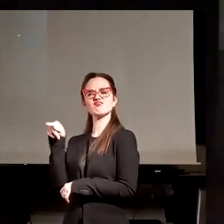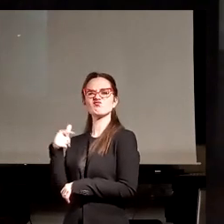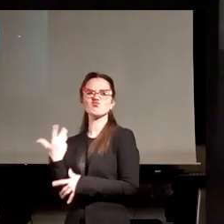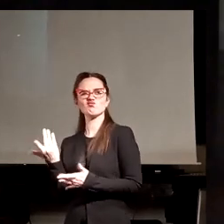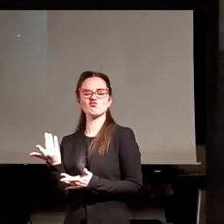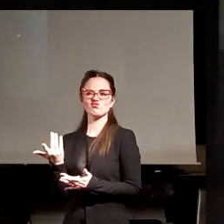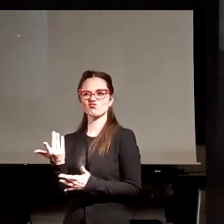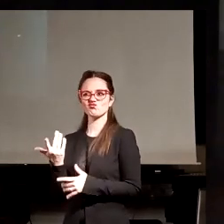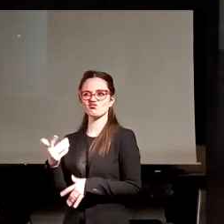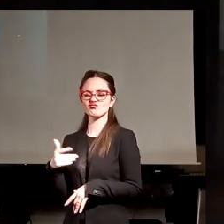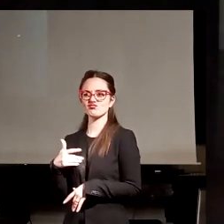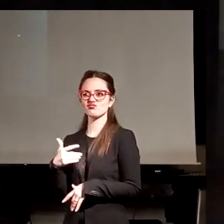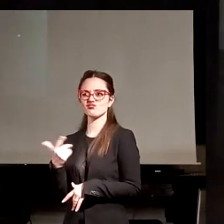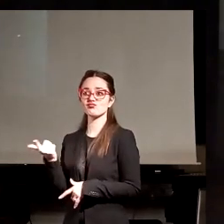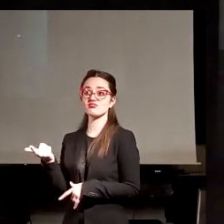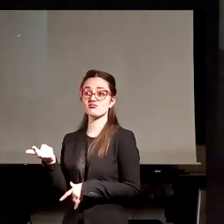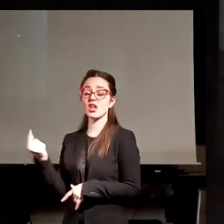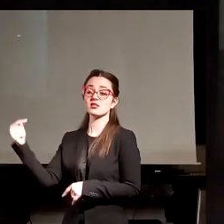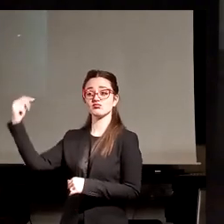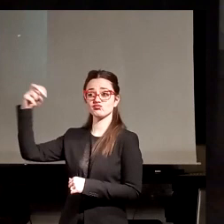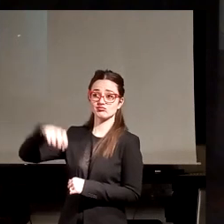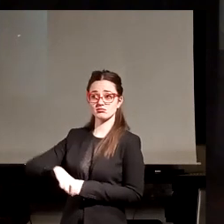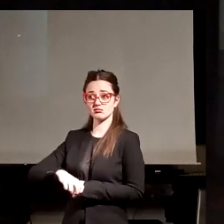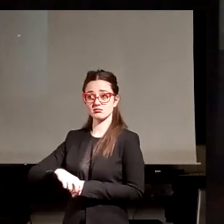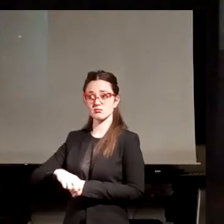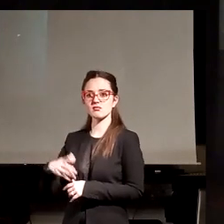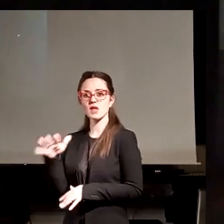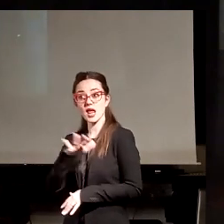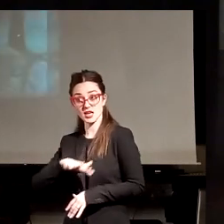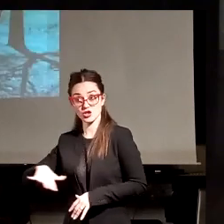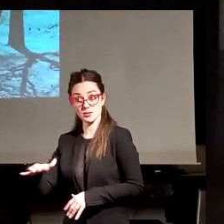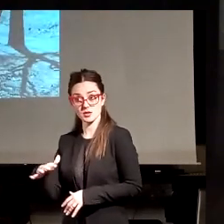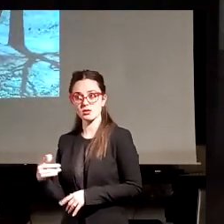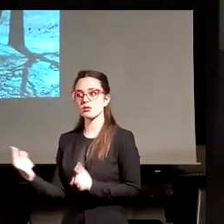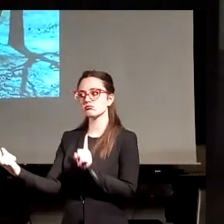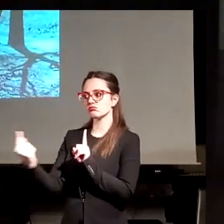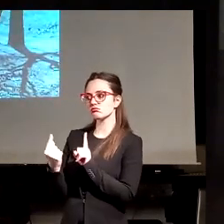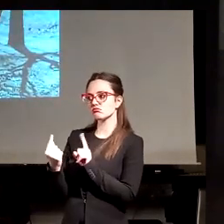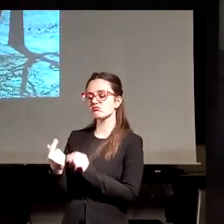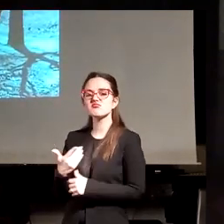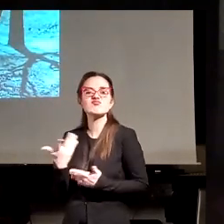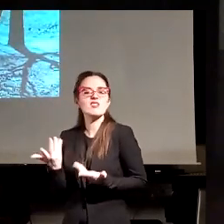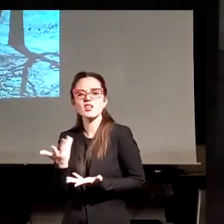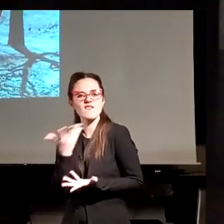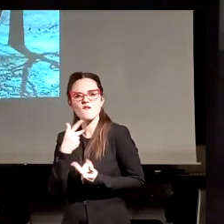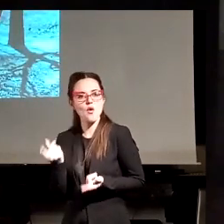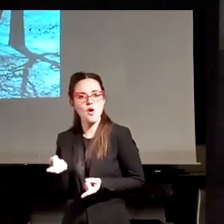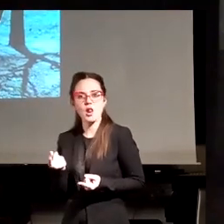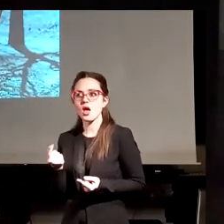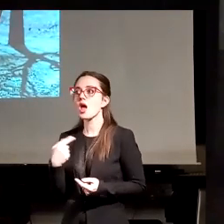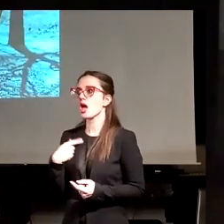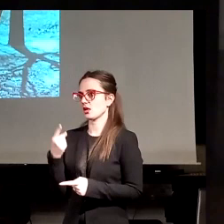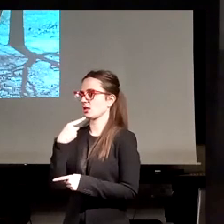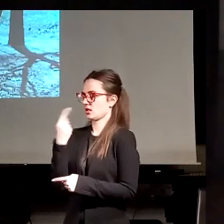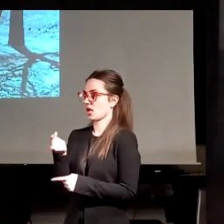cese perché alla reception e chiamarono dicendo anche volume noi devo vederlo invece non era vero mia